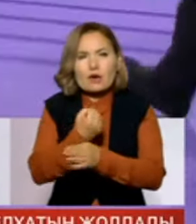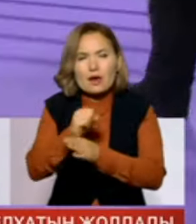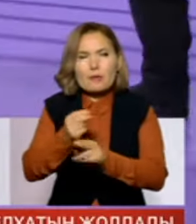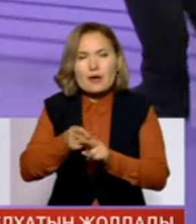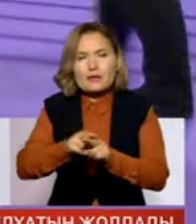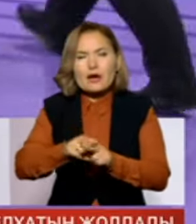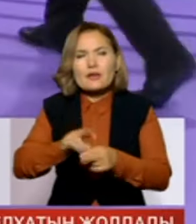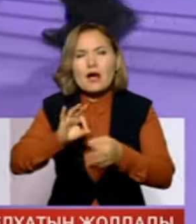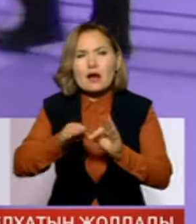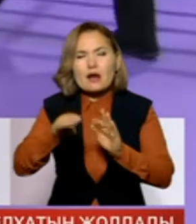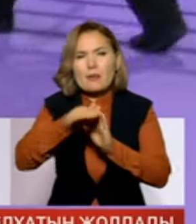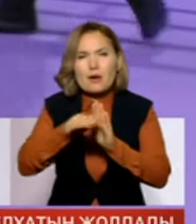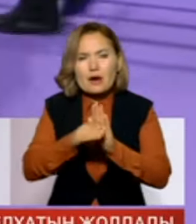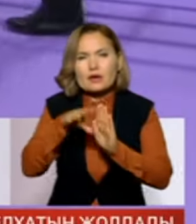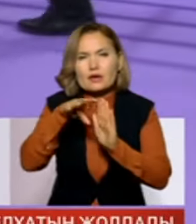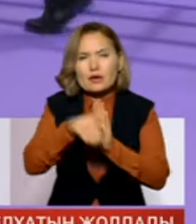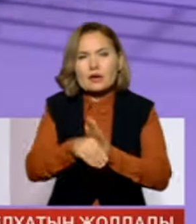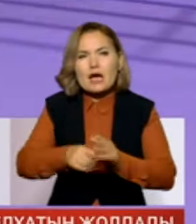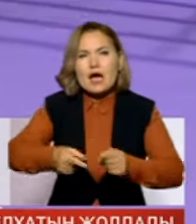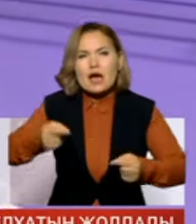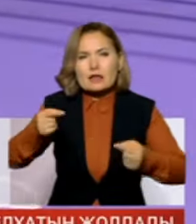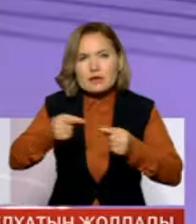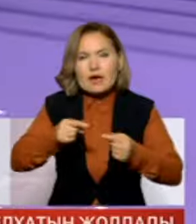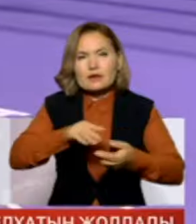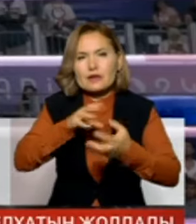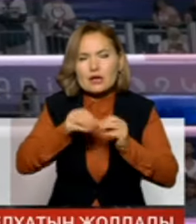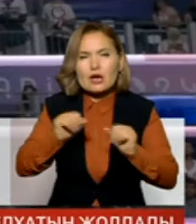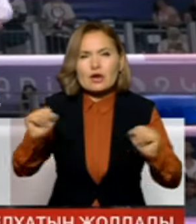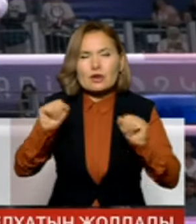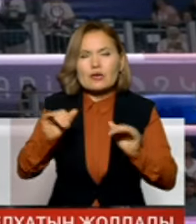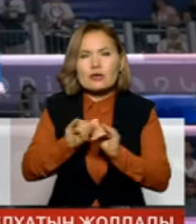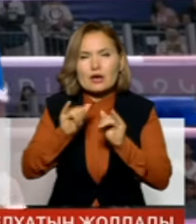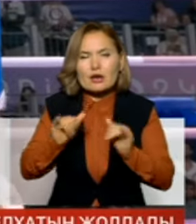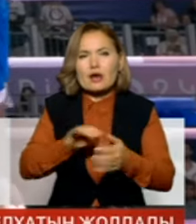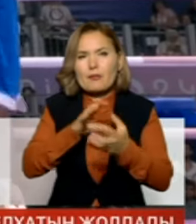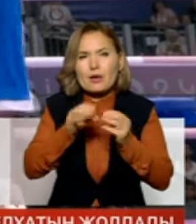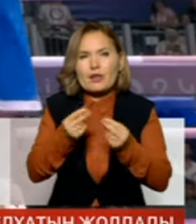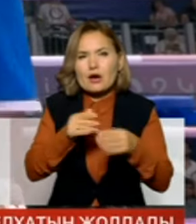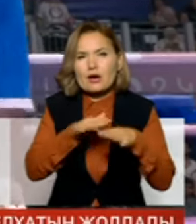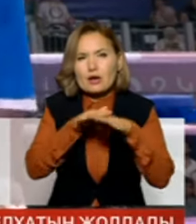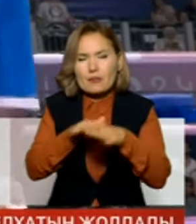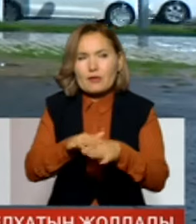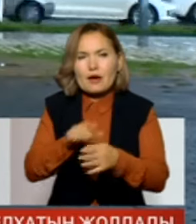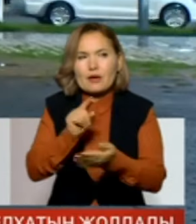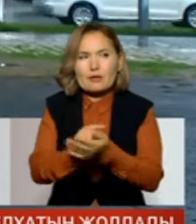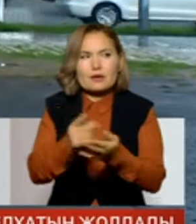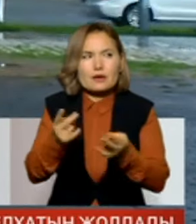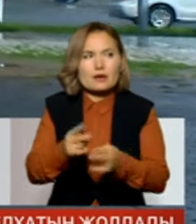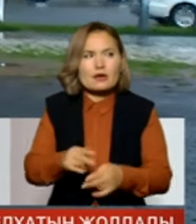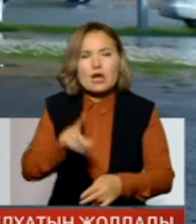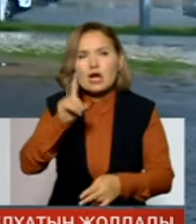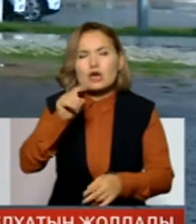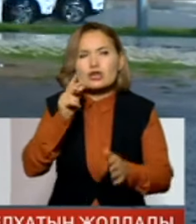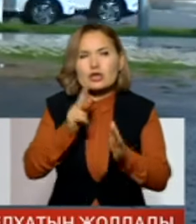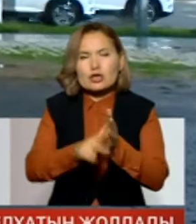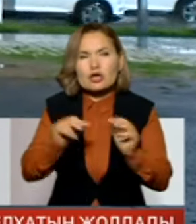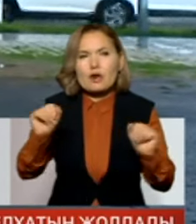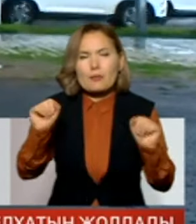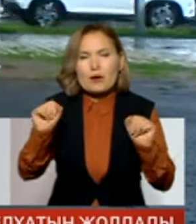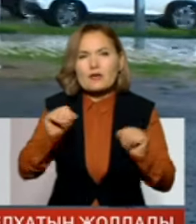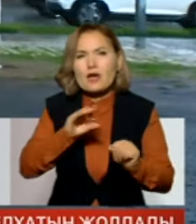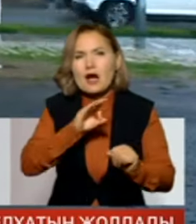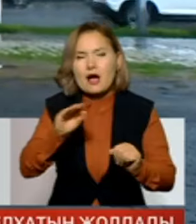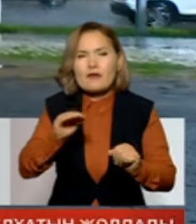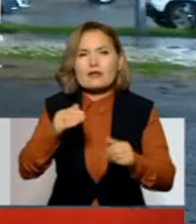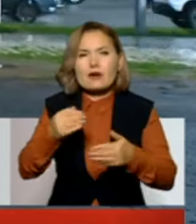олар олимпиада бағдарламасына кіретін, нақты нәтиже әкелетін спорт түрлерін ғана қаржыландыру дейді депутат. 180 спорт түрін ресми спорт